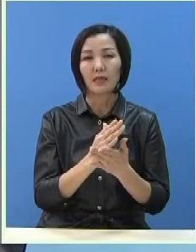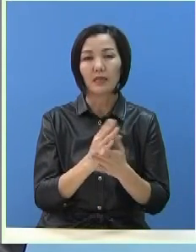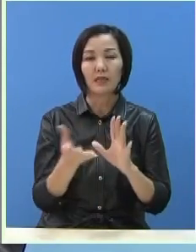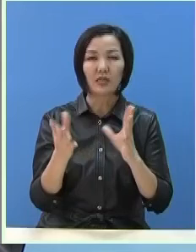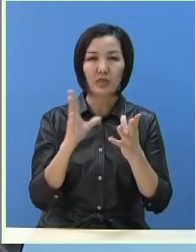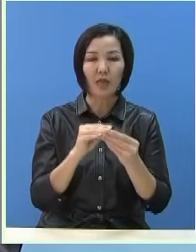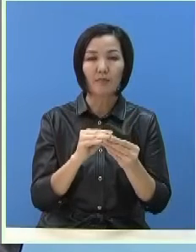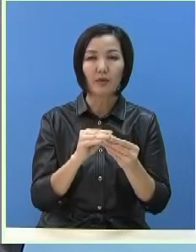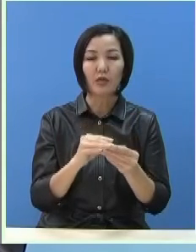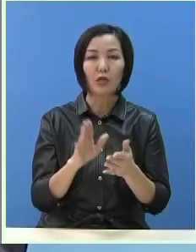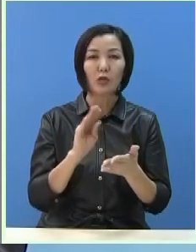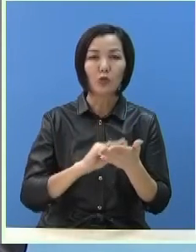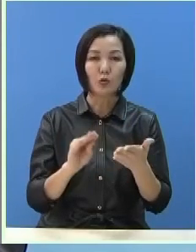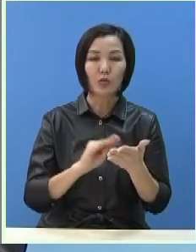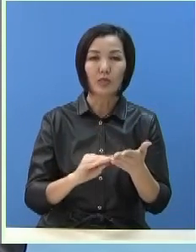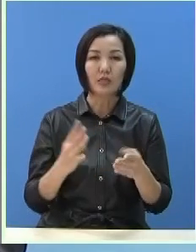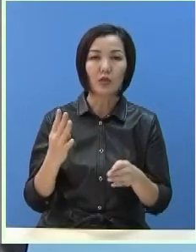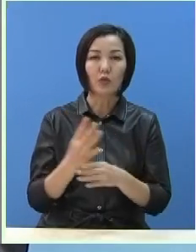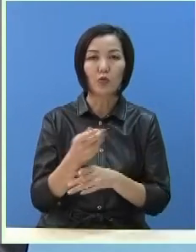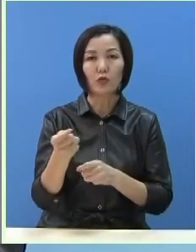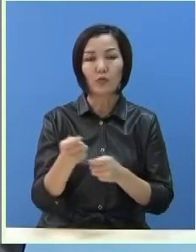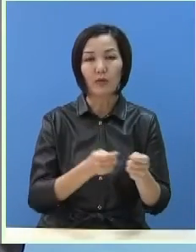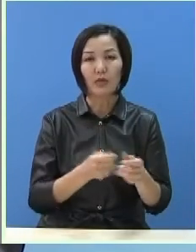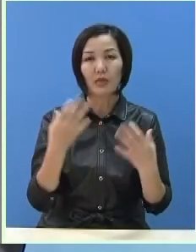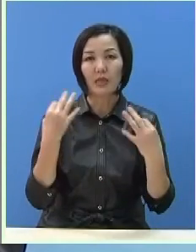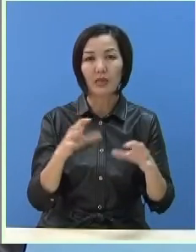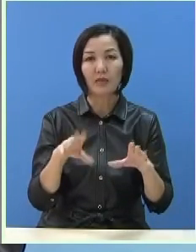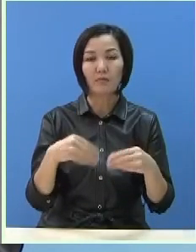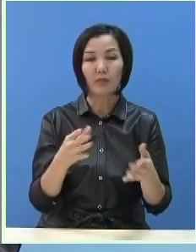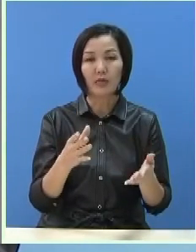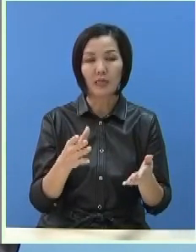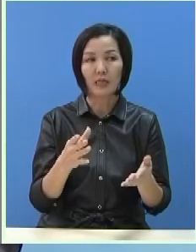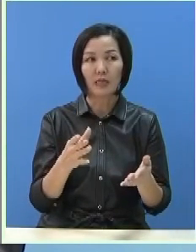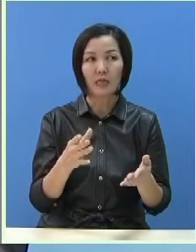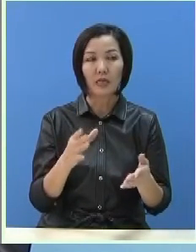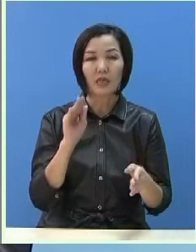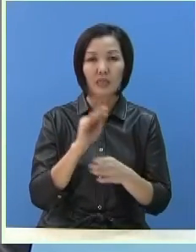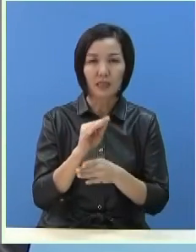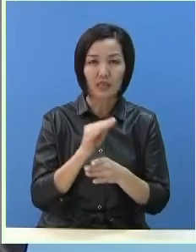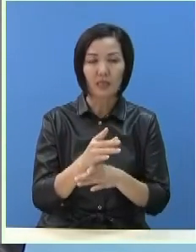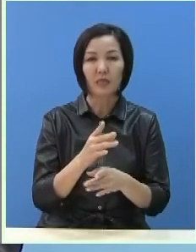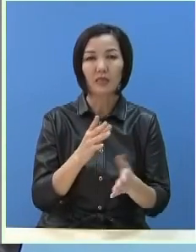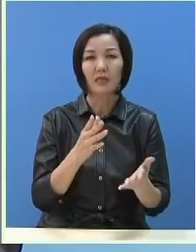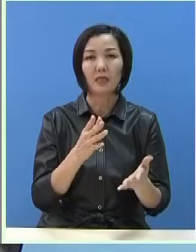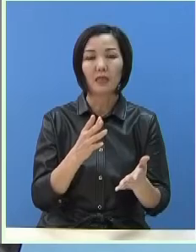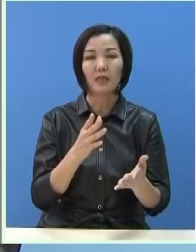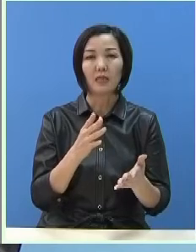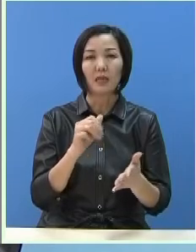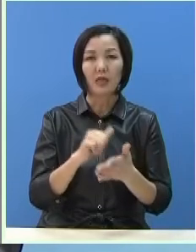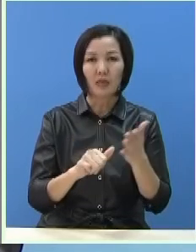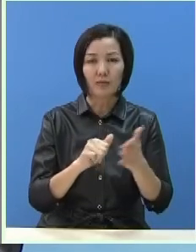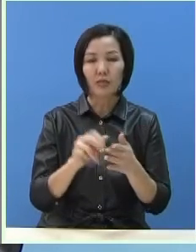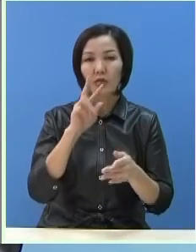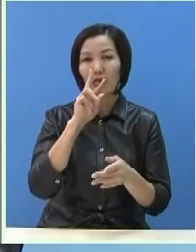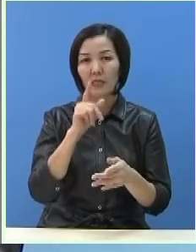жалпы журналистерге төртінші билік ретінде еркіндік беру керек. Сын бар жерде әрине кейбір шектеулерді қою